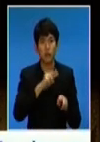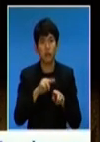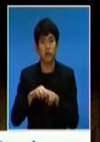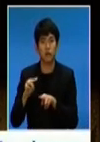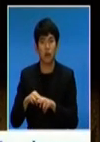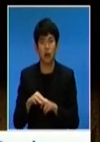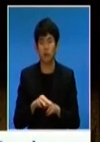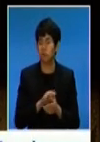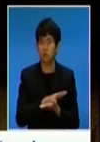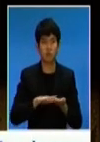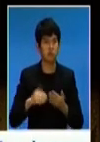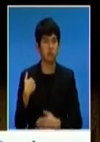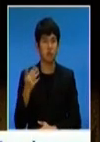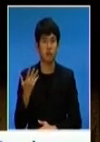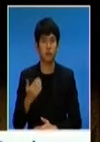เบียบ